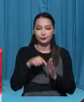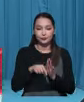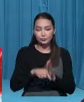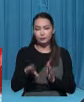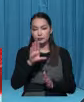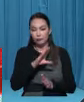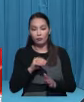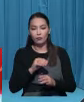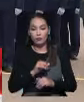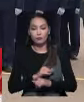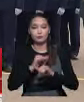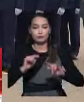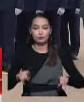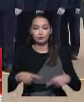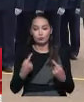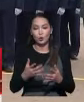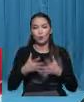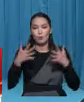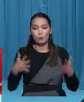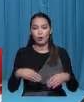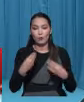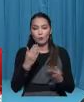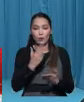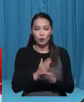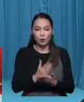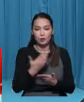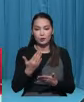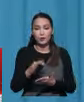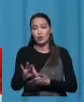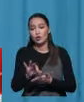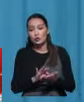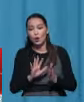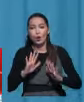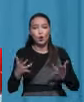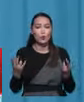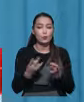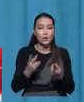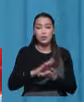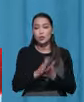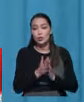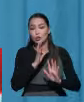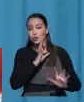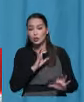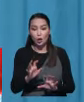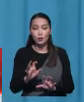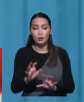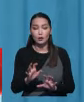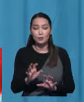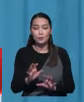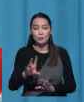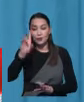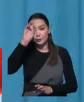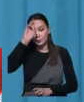арттыруға мүмкіндік береді. Ұшқыштардың шұғыл әрекет етуіне жағдай жасайды.